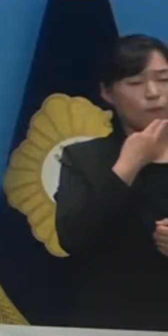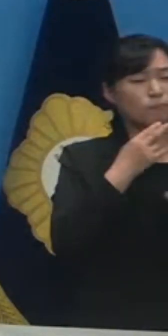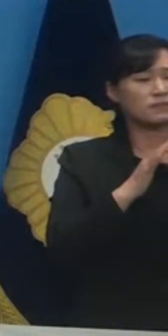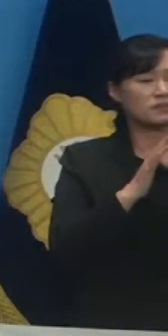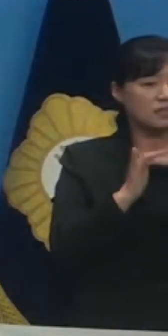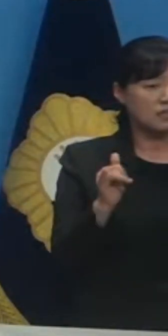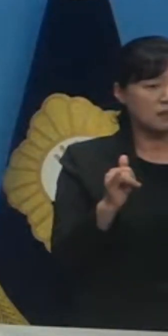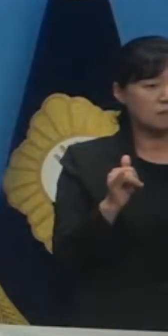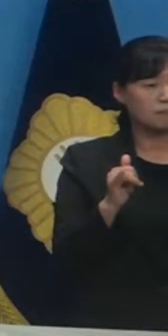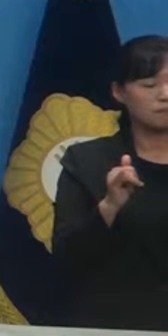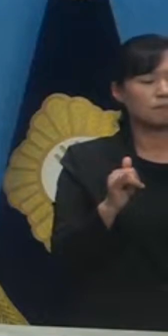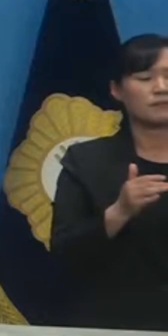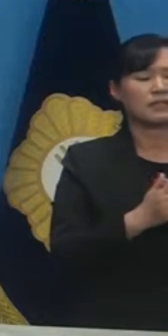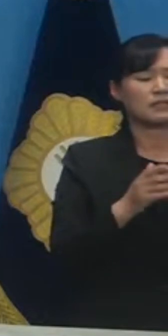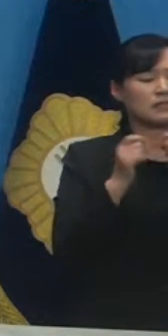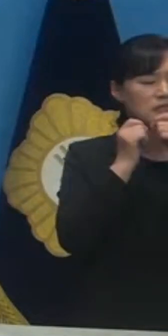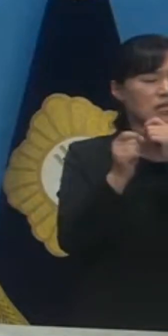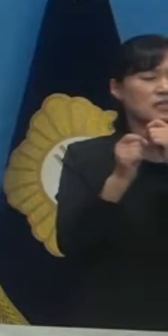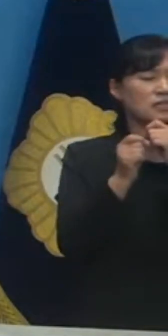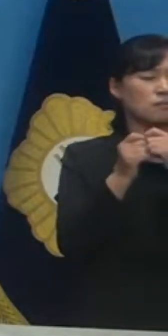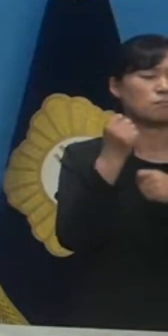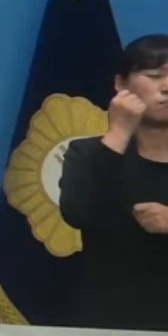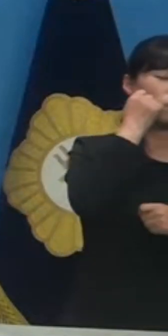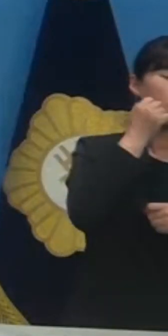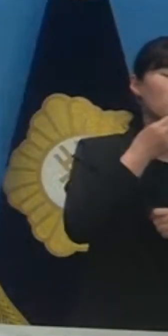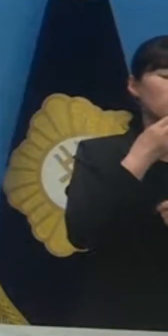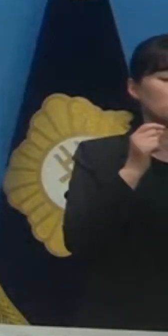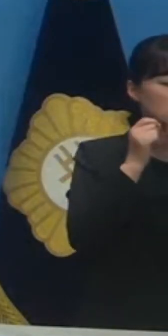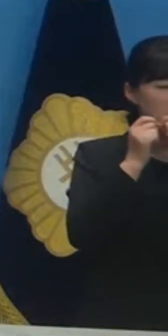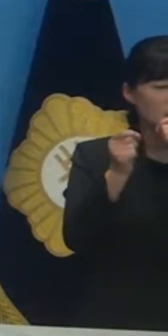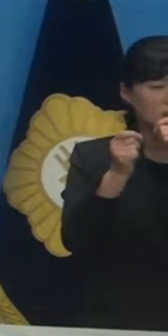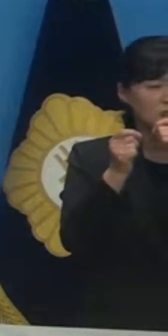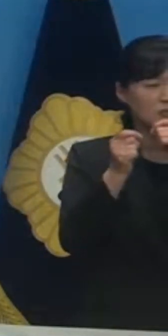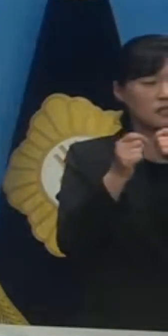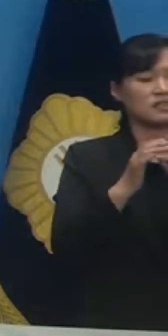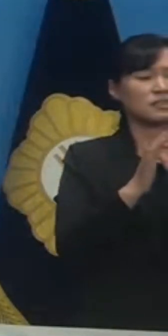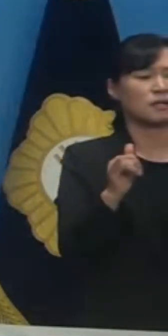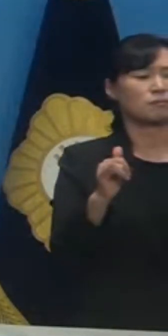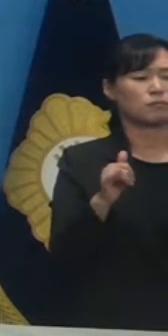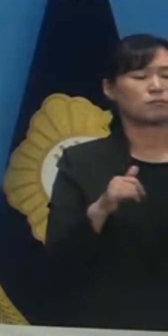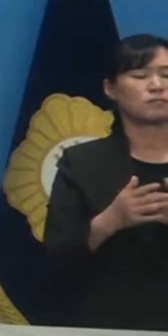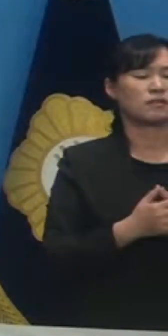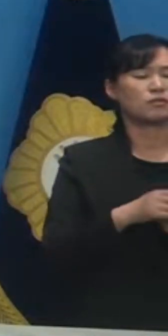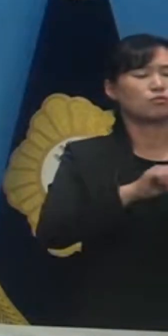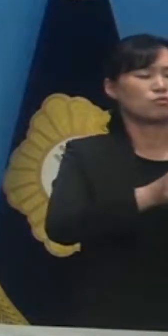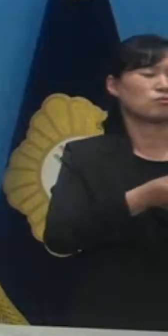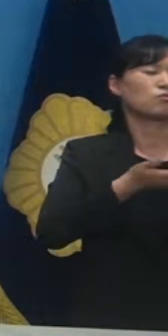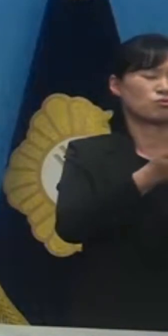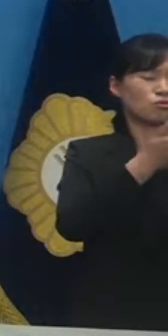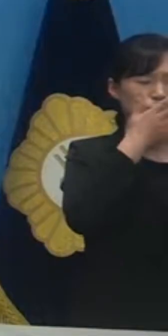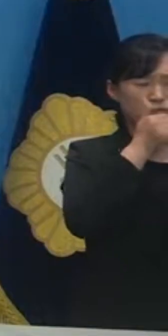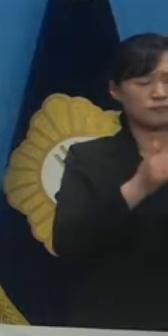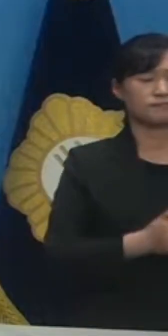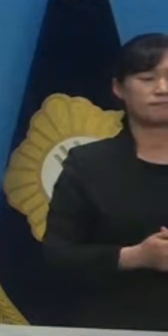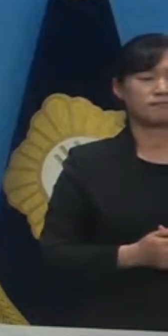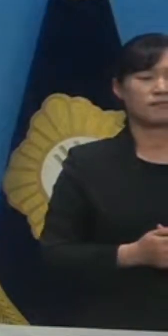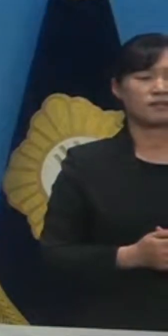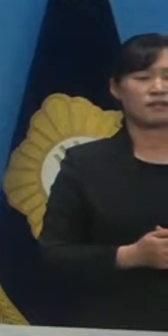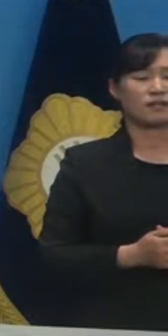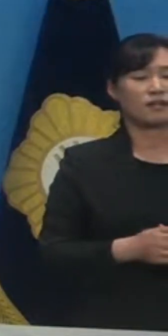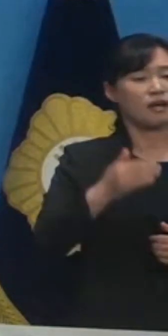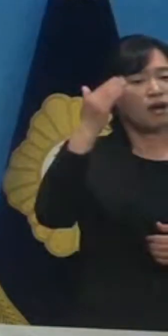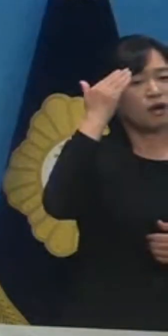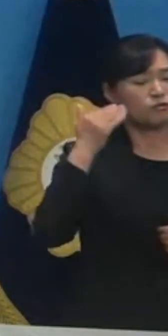자라야만 사기에 당하지도 않을 뿐더러 사기범죄를 단절할 자격이 있습니다. 저희가